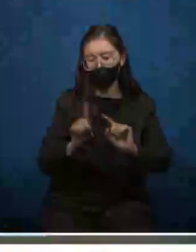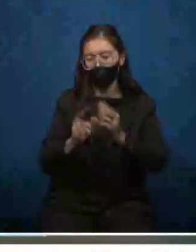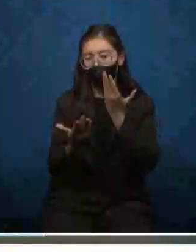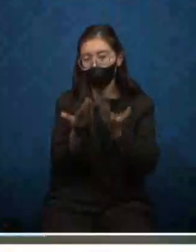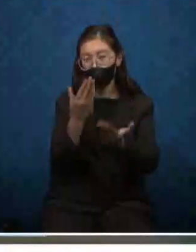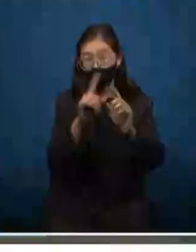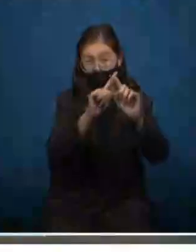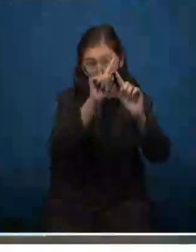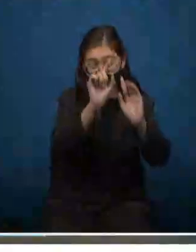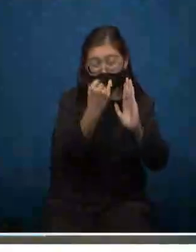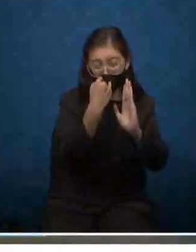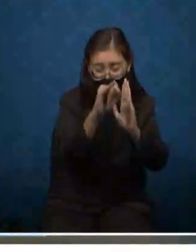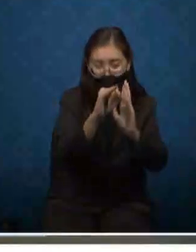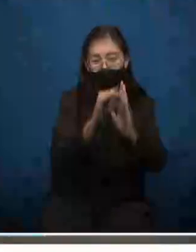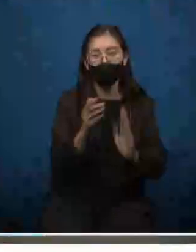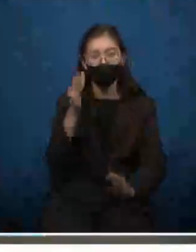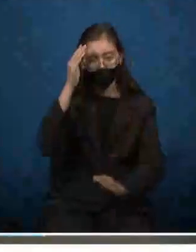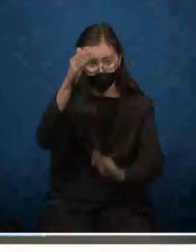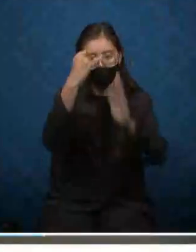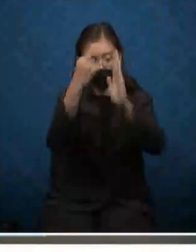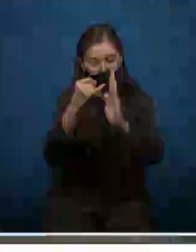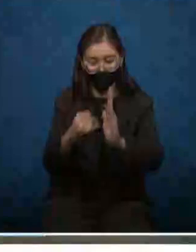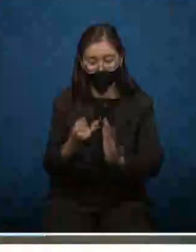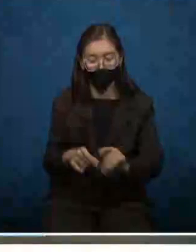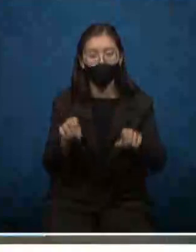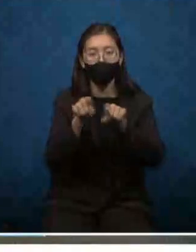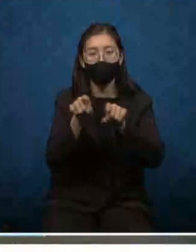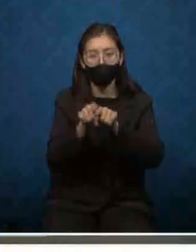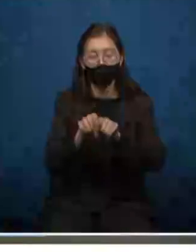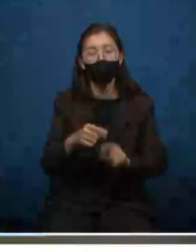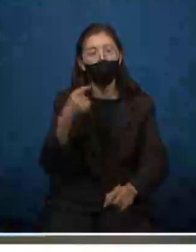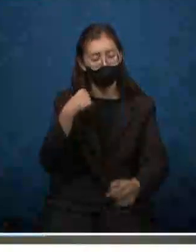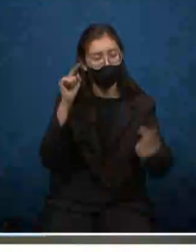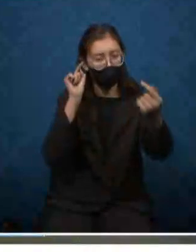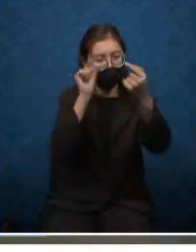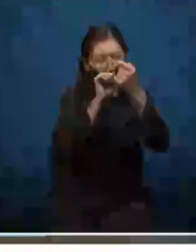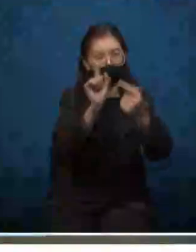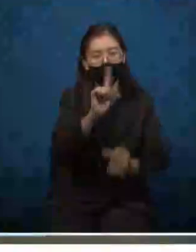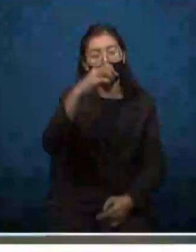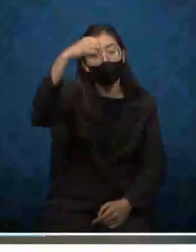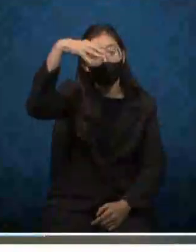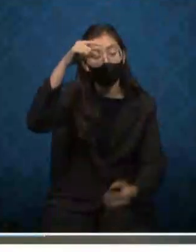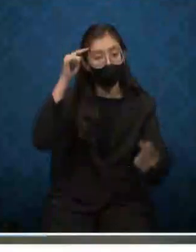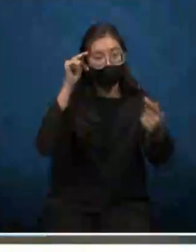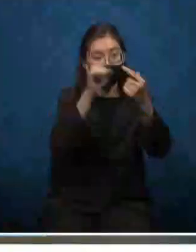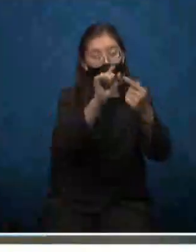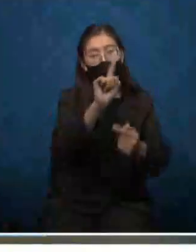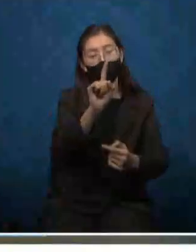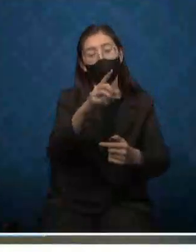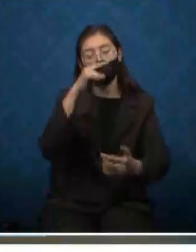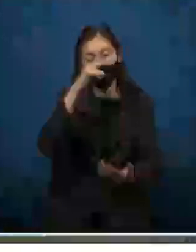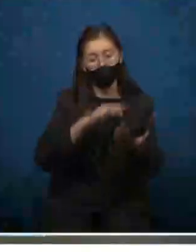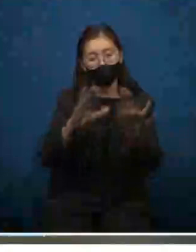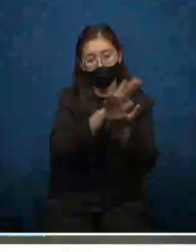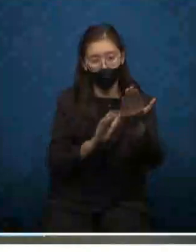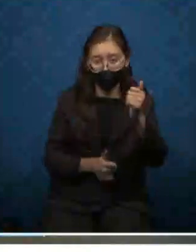อยทบอกแล้ววาโองการสมากกินั้เพื่อประโยชนสของประเทศไทยทำอยางไรครับอัดบแรก ต้พูวา ทำไ